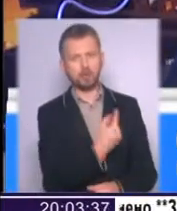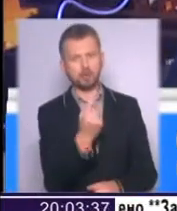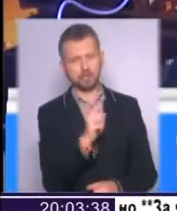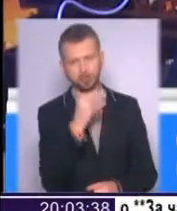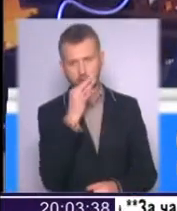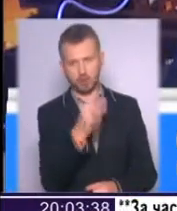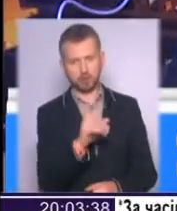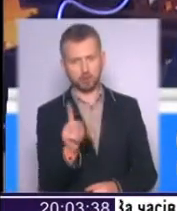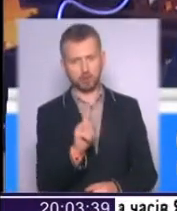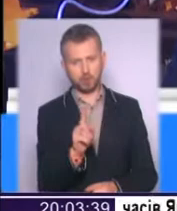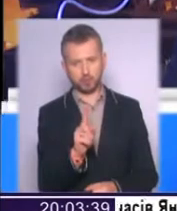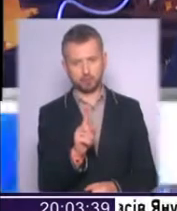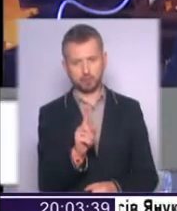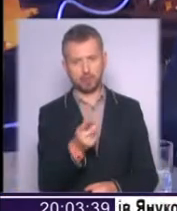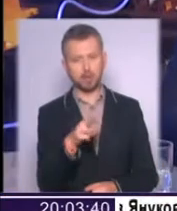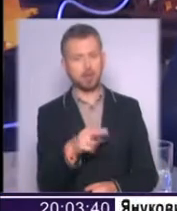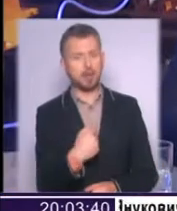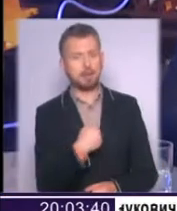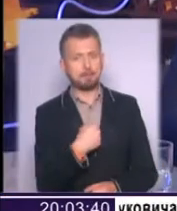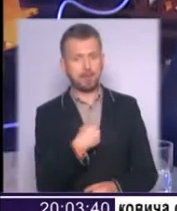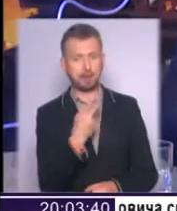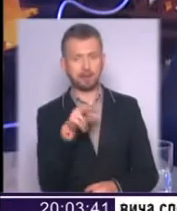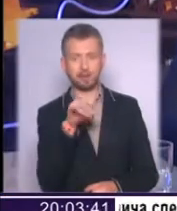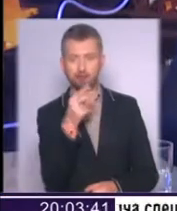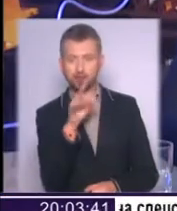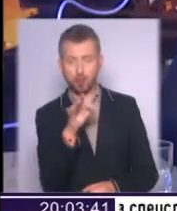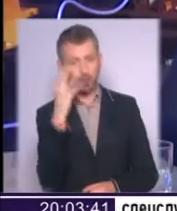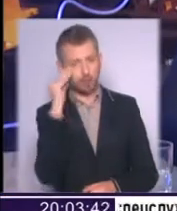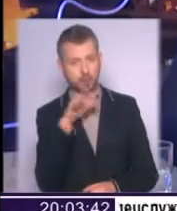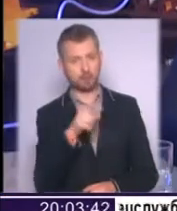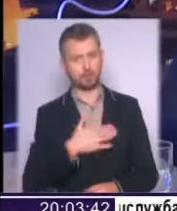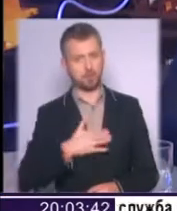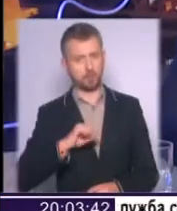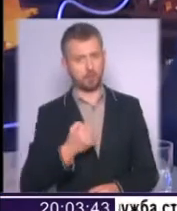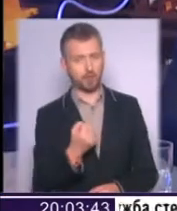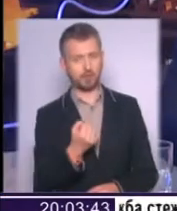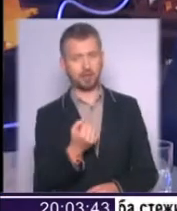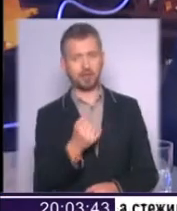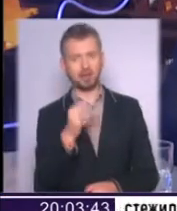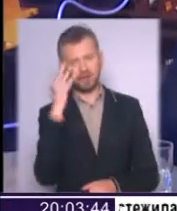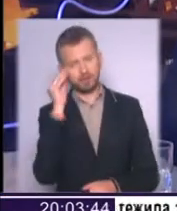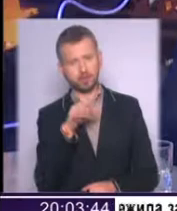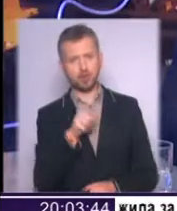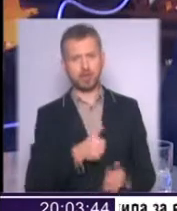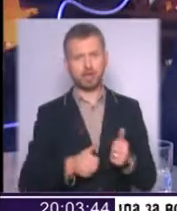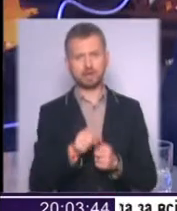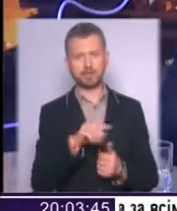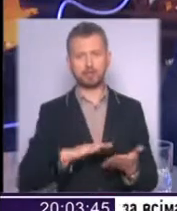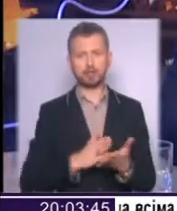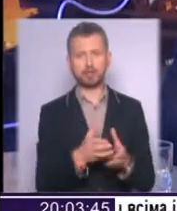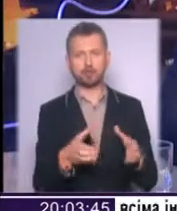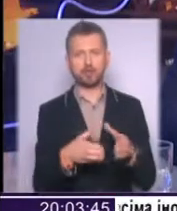що для мене Кличко, незважаючи на те, що мій товариш, і незважаючи на те, що це лідер тієї політичної